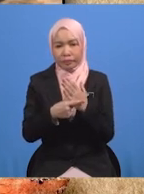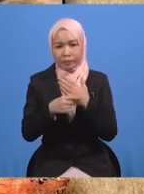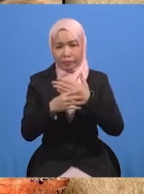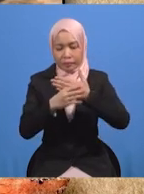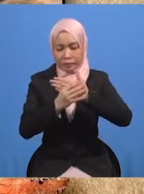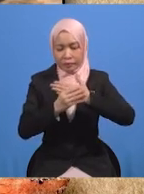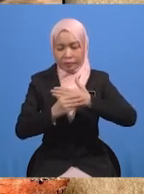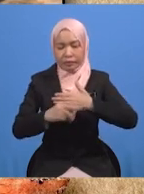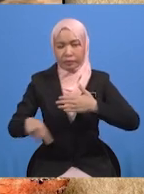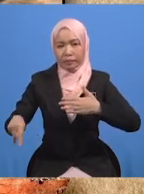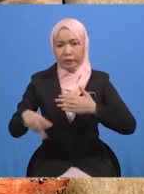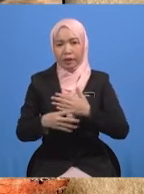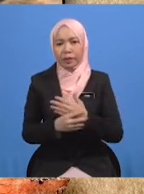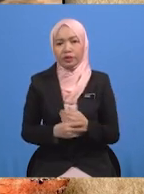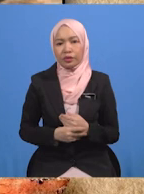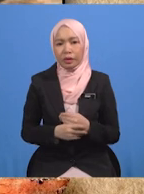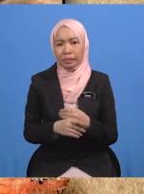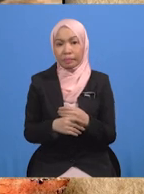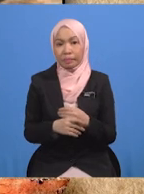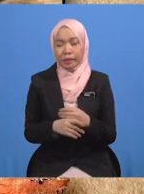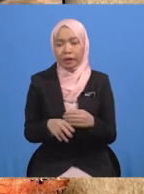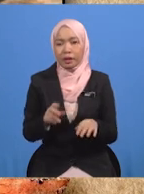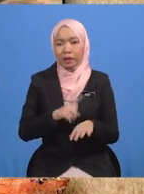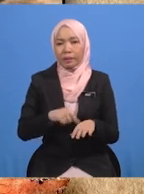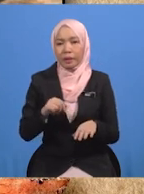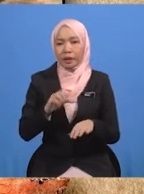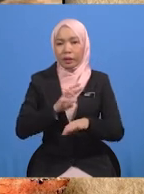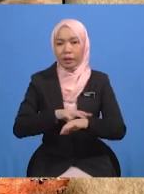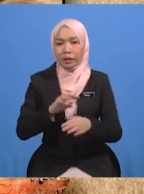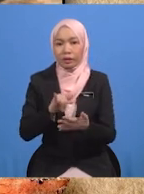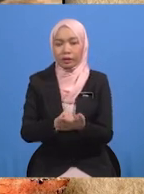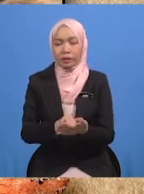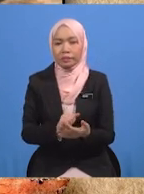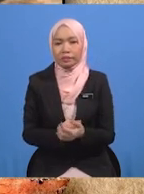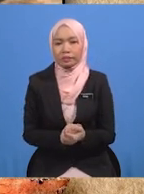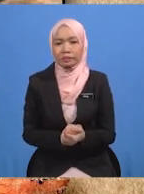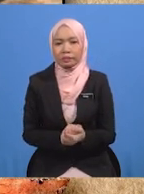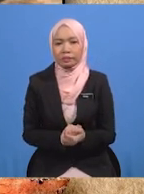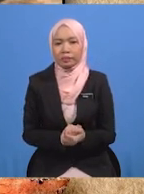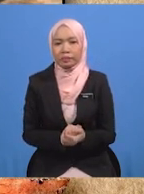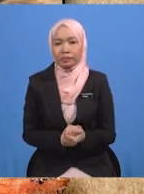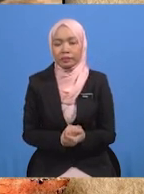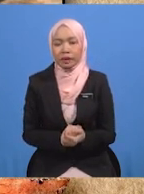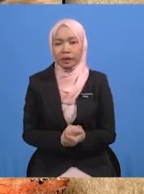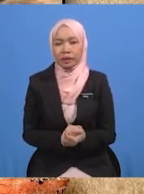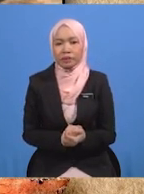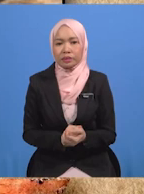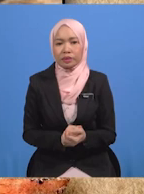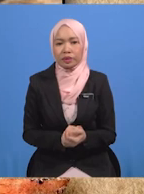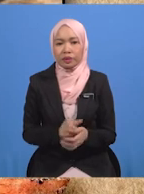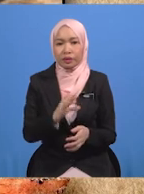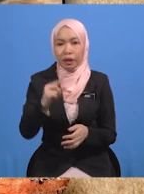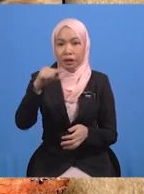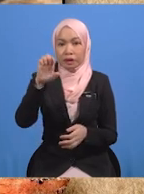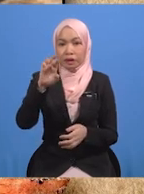Bahrain. Penemuan ini menimbulkan persaingan antara kuasa-kuasa barat. Jerman dan